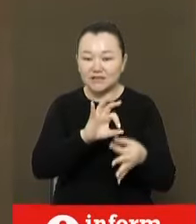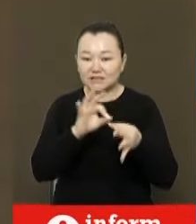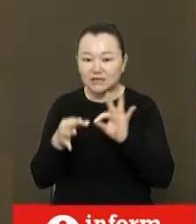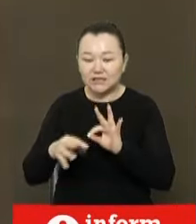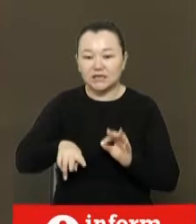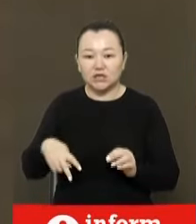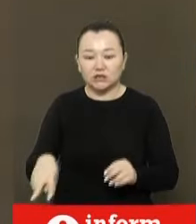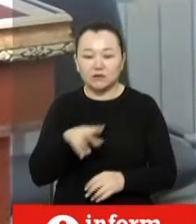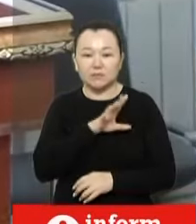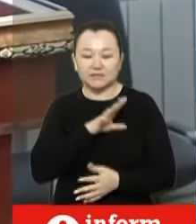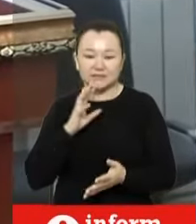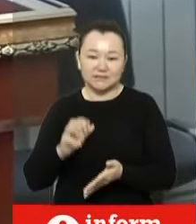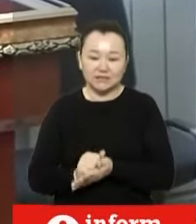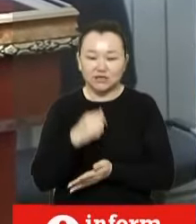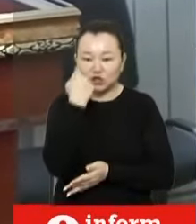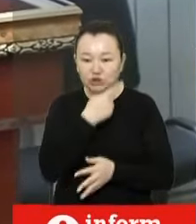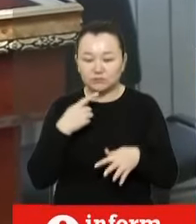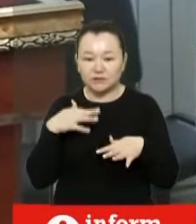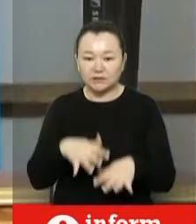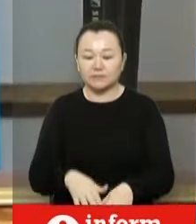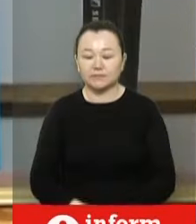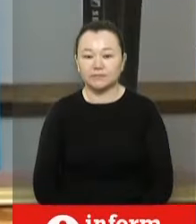директор школы был занят личными